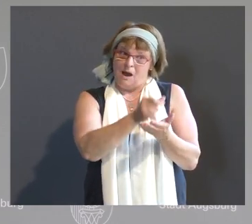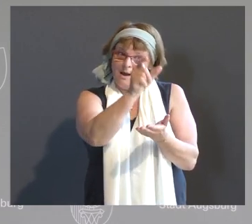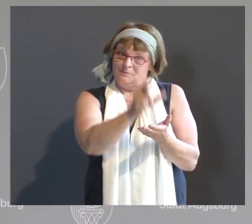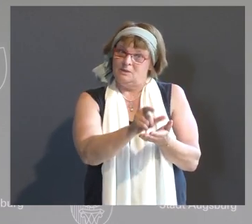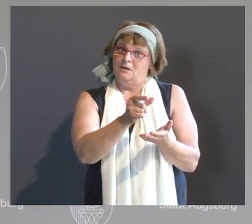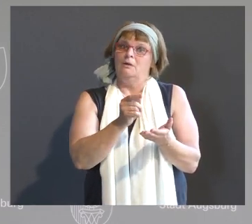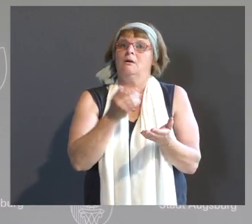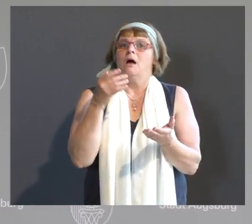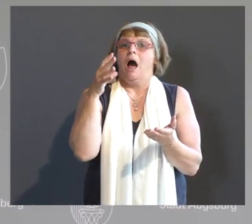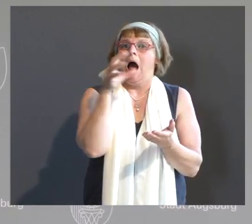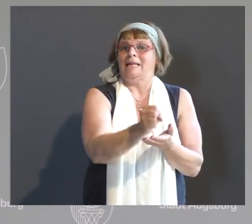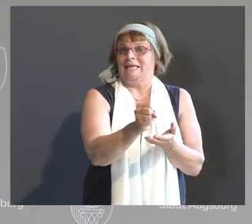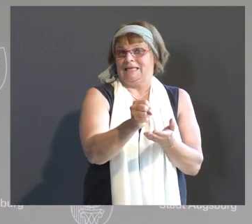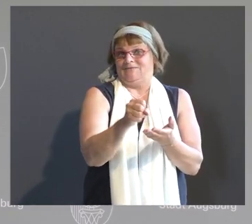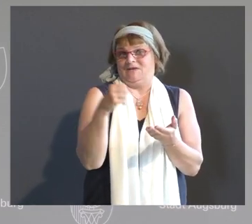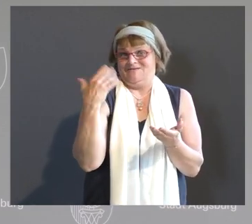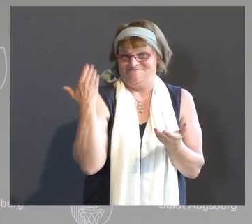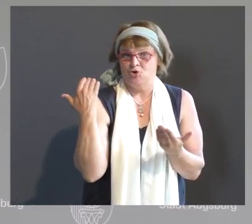und Rettungsdienstkräften.